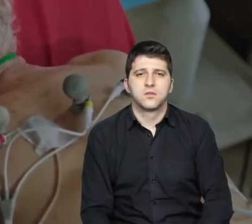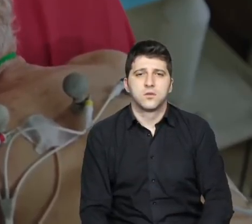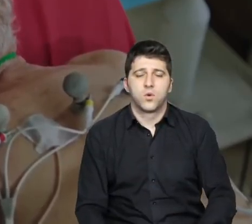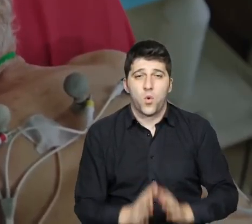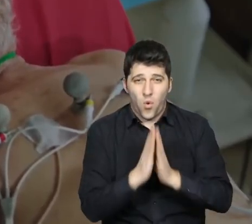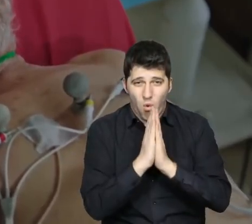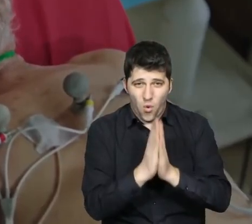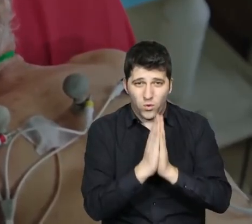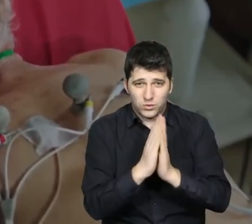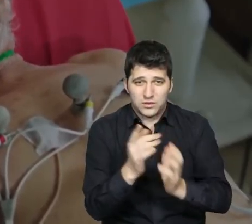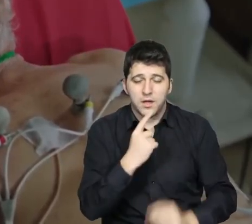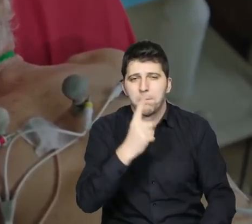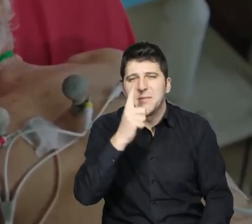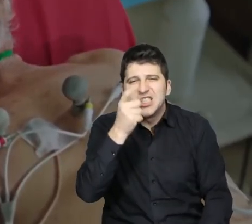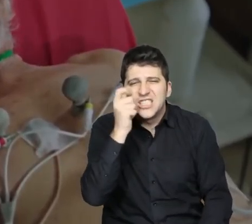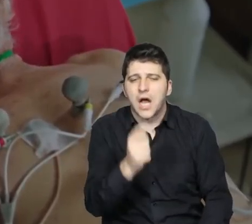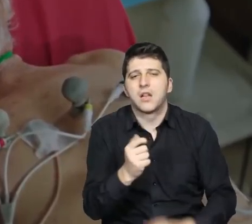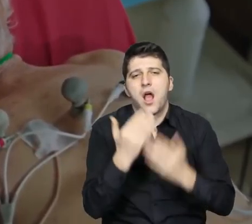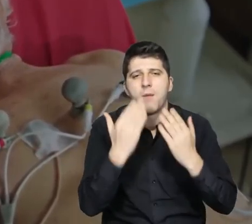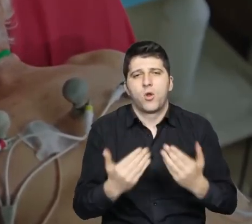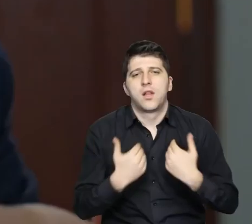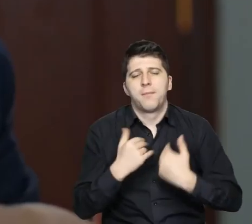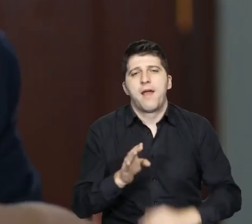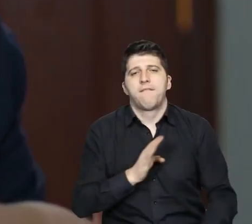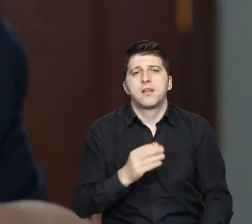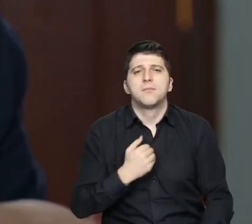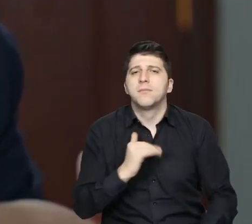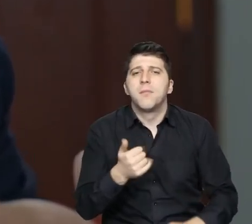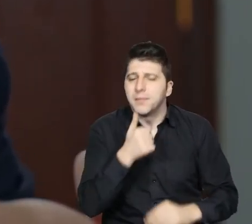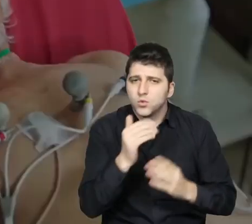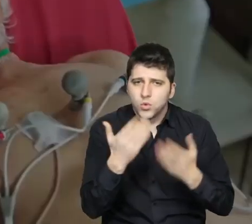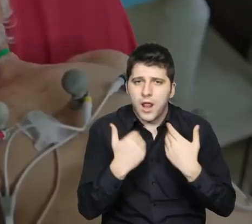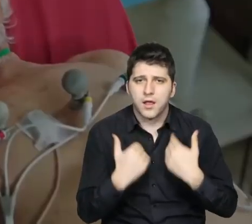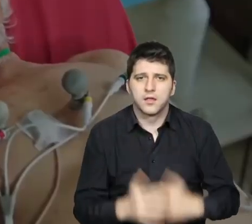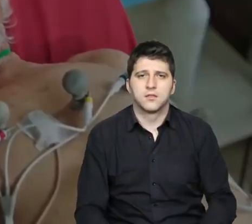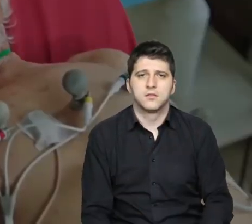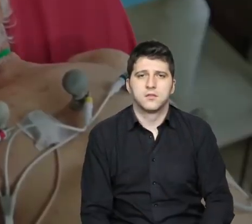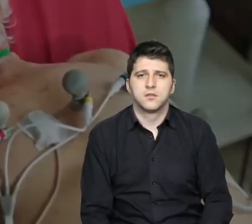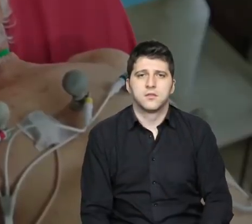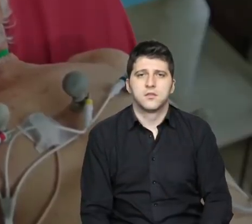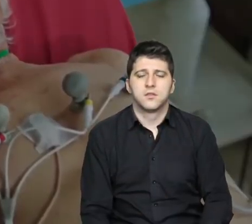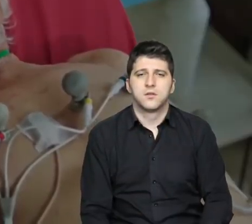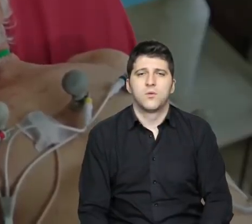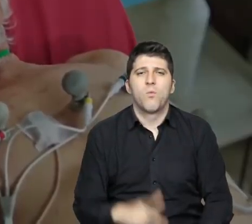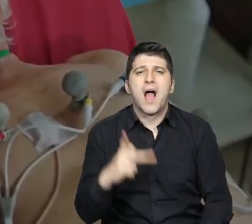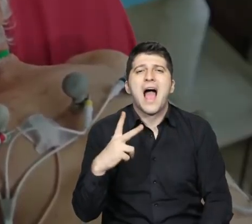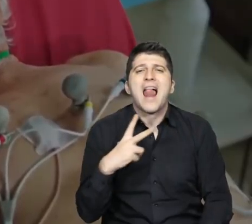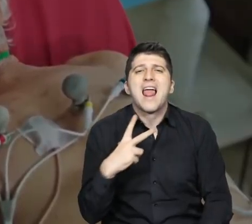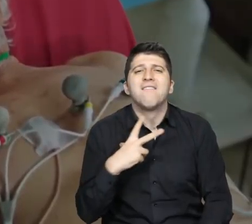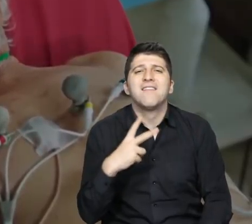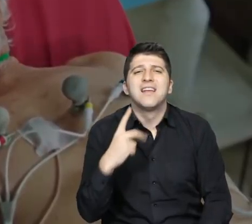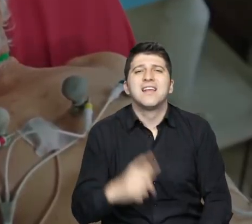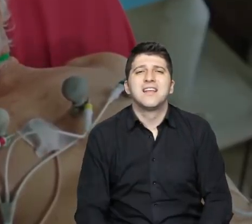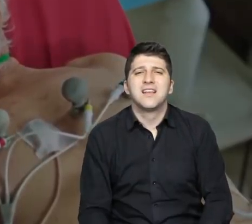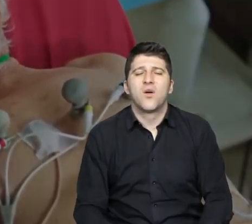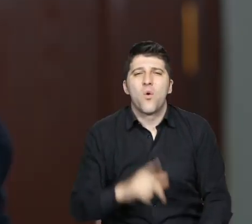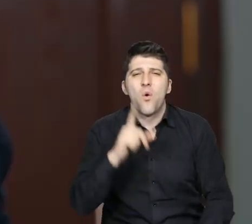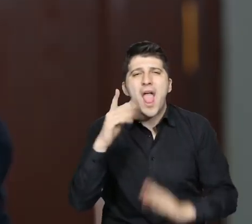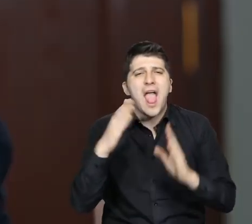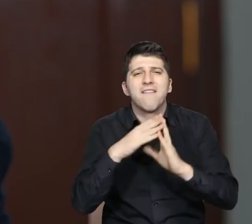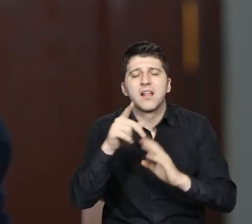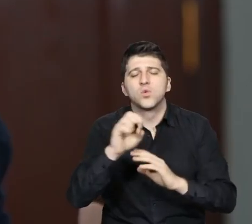Özürünü bir tek şartla kabul ederim evladım. Nedir o baba söyle. O Alev'i gönder o